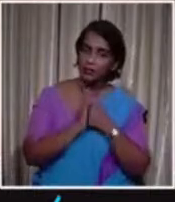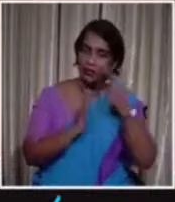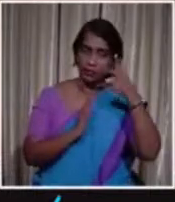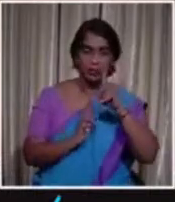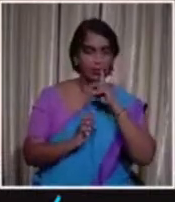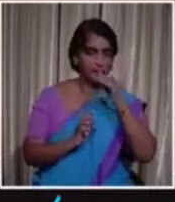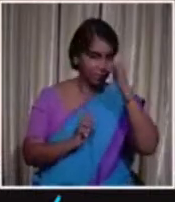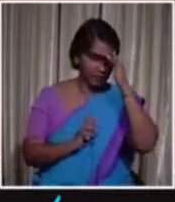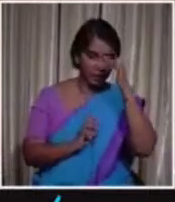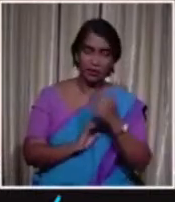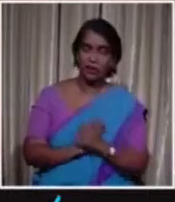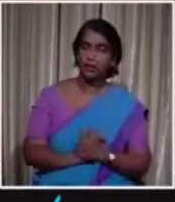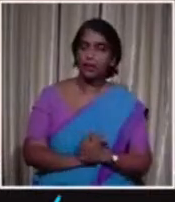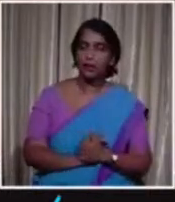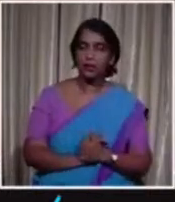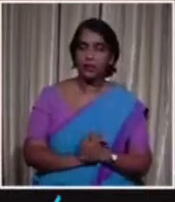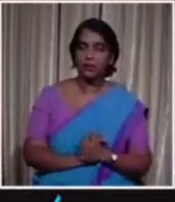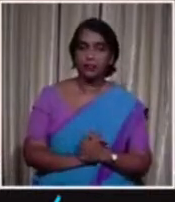नायकतुमणि